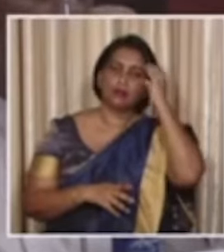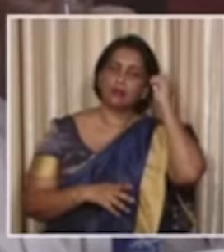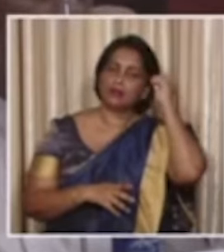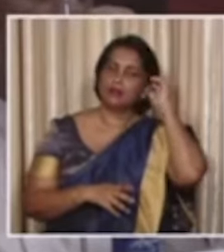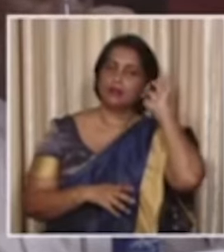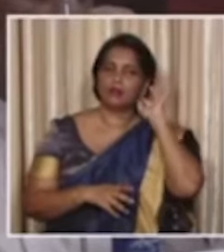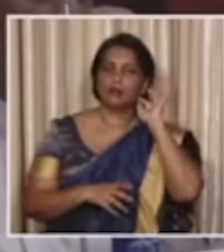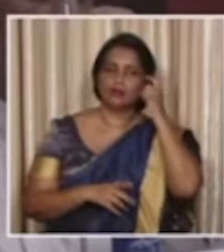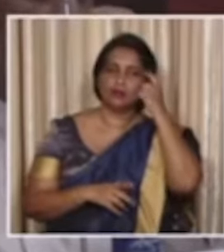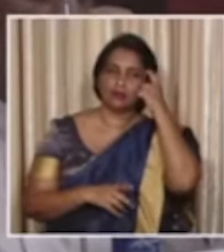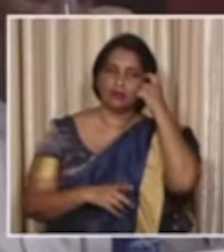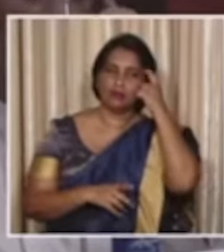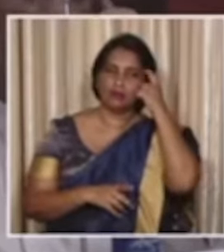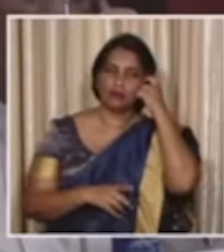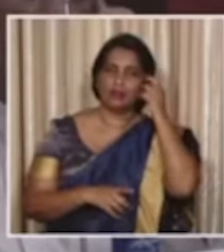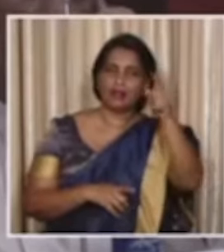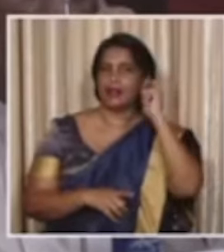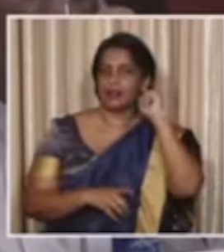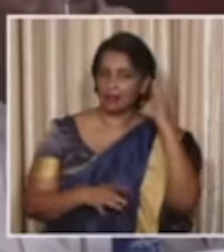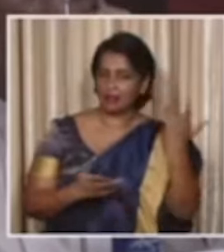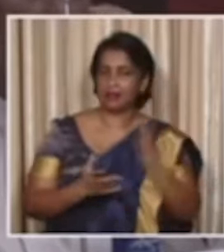පරිවර්තන එතුමාට ගංගා නෑ බඩ කරන්න යන්නේ